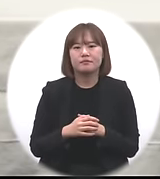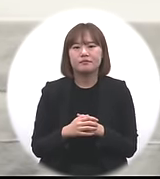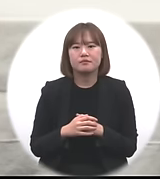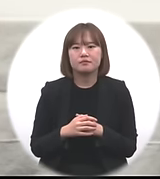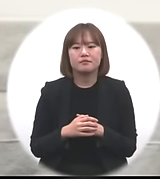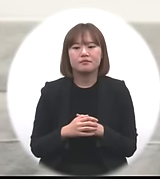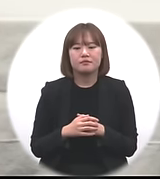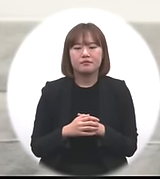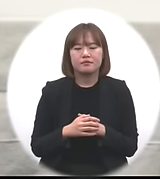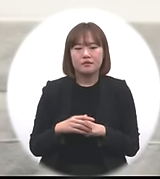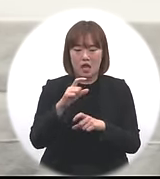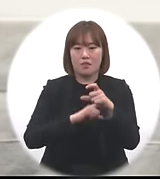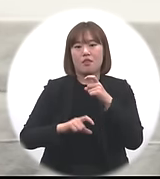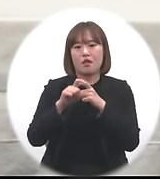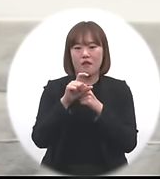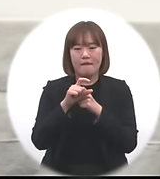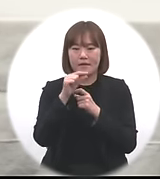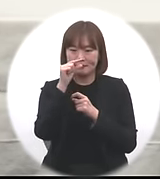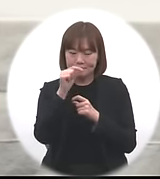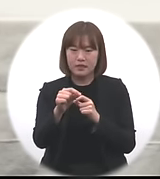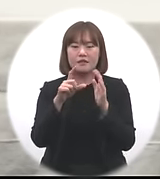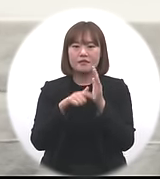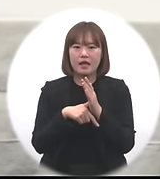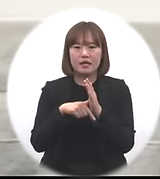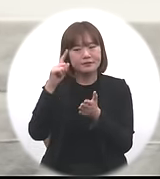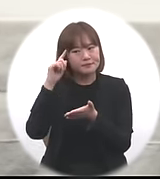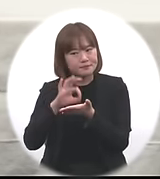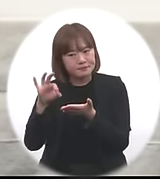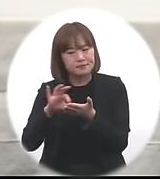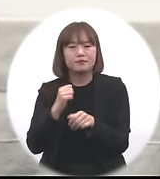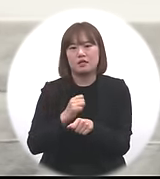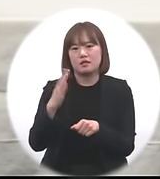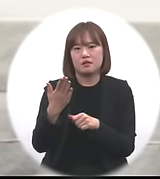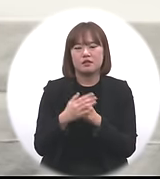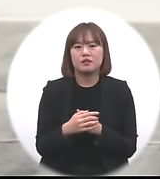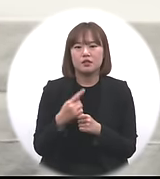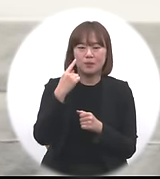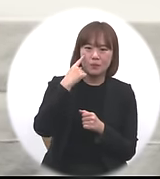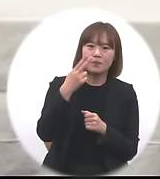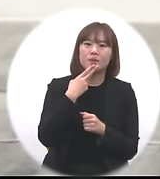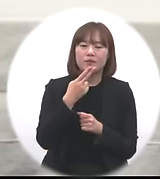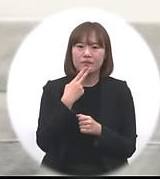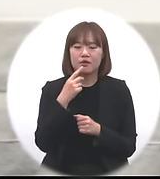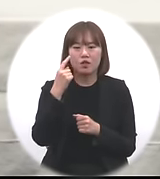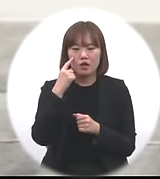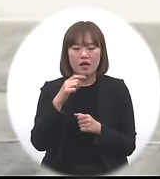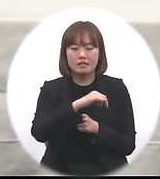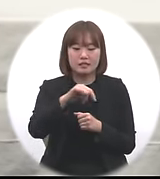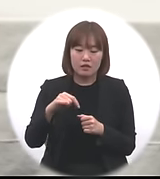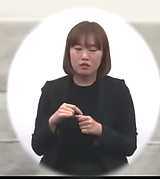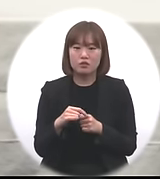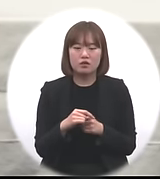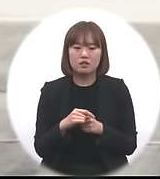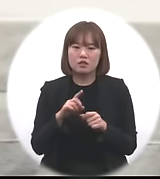시간에 붓 잡아보셨고, 정교한 일을 할수록 세밀하게 연필 잡듯이 잡아야 됩니다. 근데 이건 눈에 보이는 것도 아닌 눈에